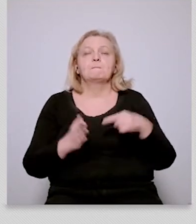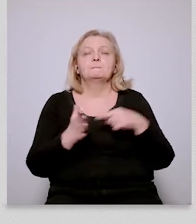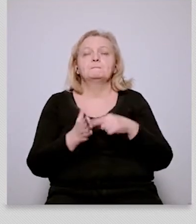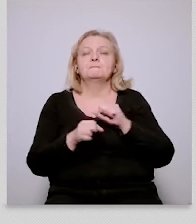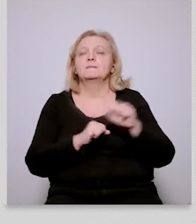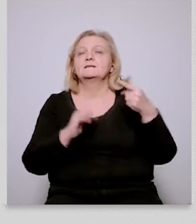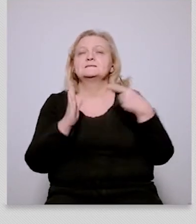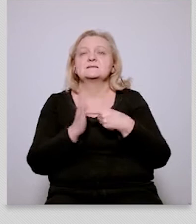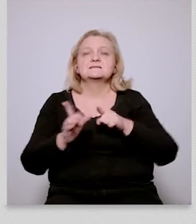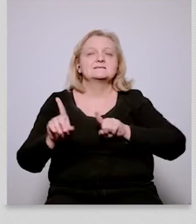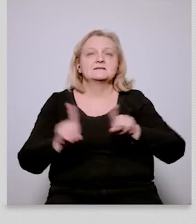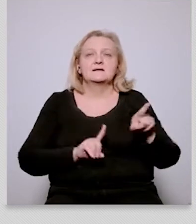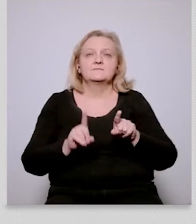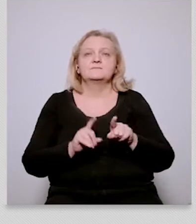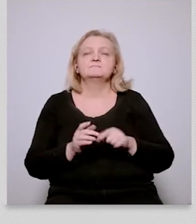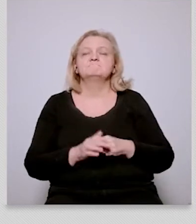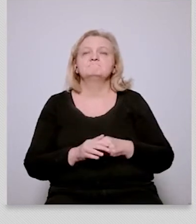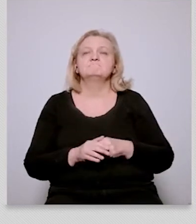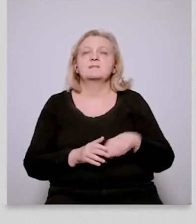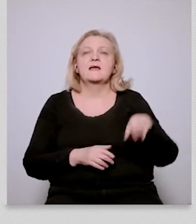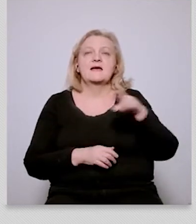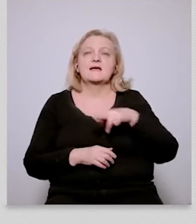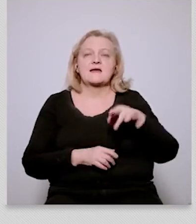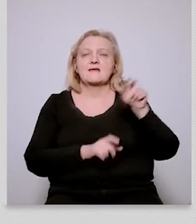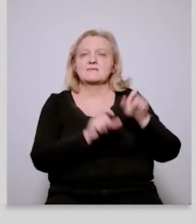cele wyznaczone przez Radę